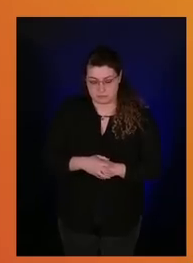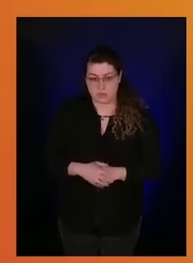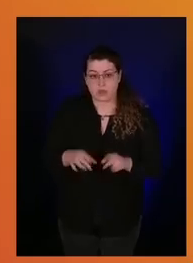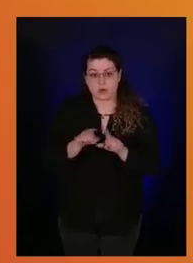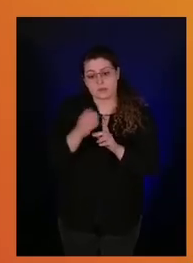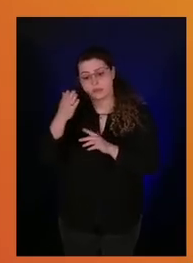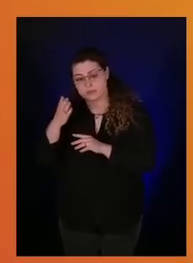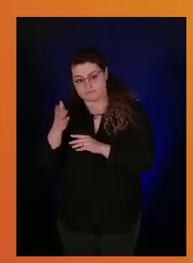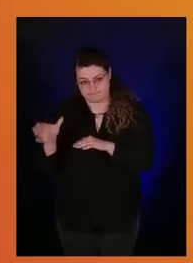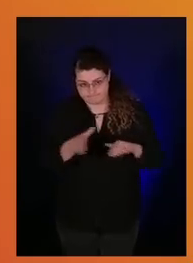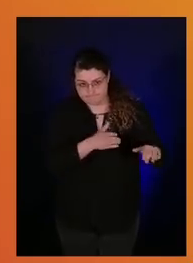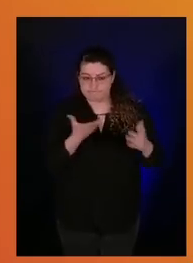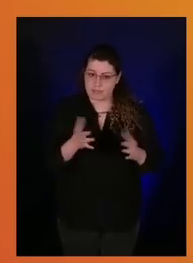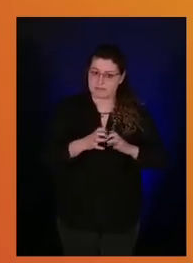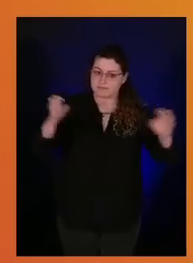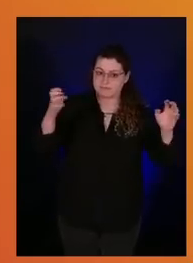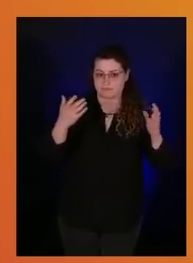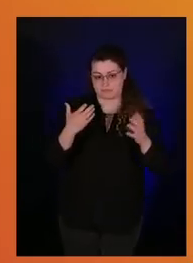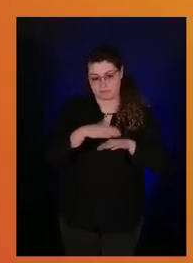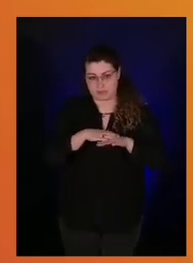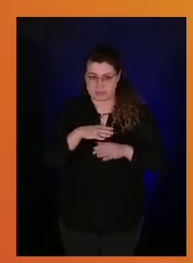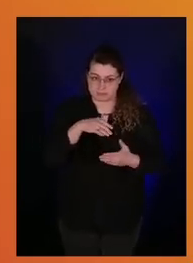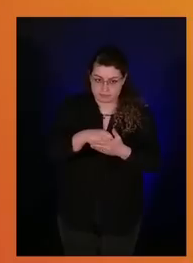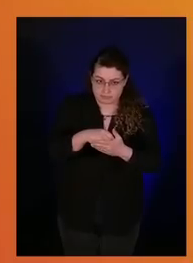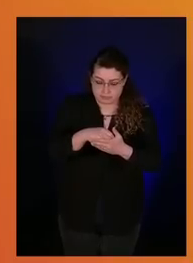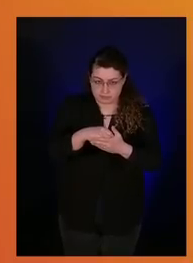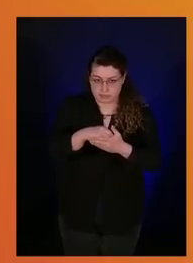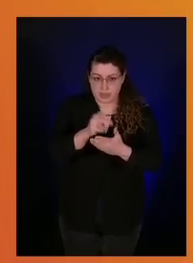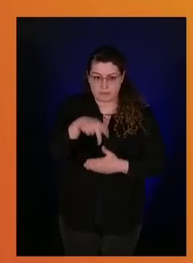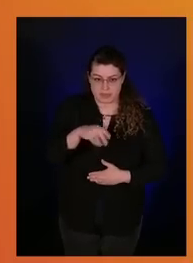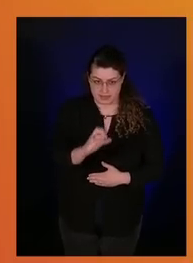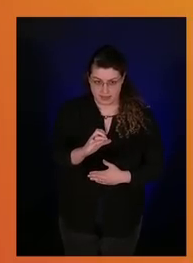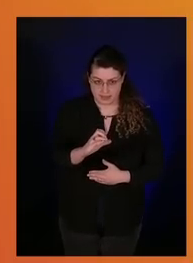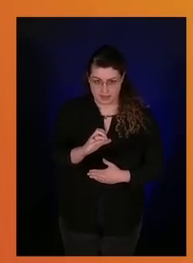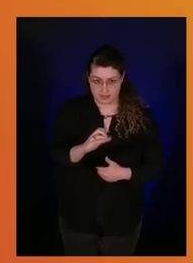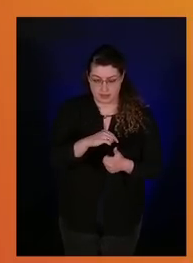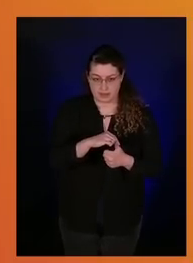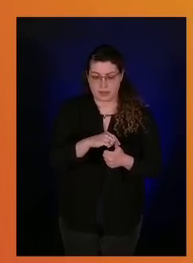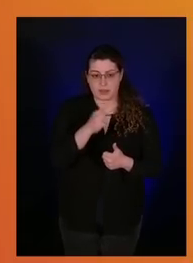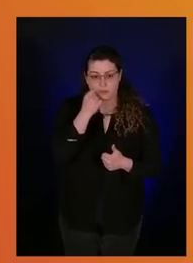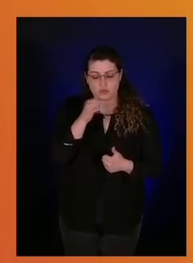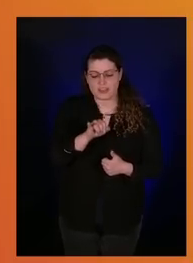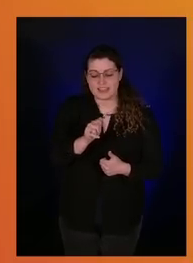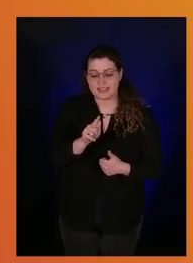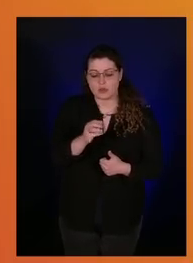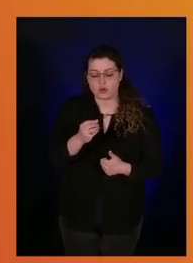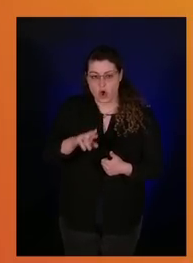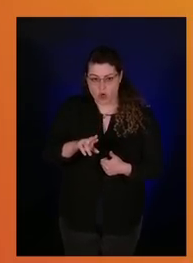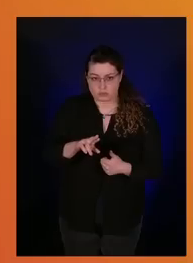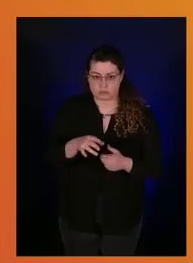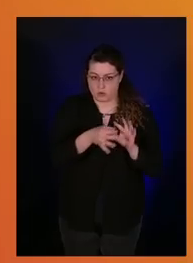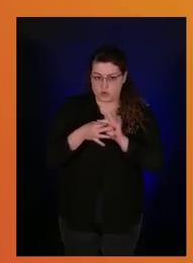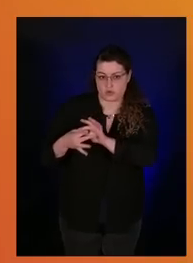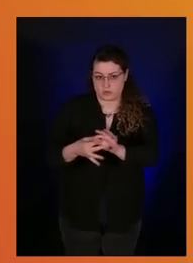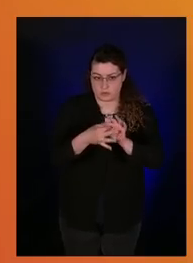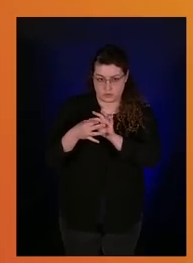notre congrès des partis politiques, le Parti communiste français, Zamekia Igor, qui est le coordinateur du comité